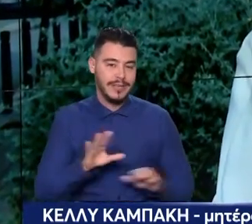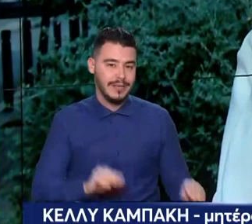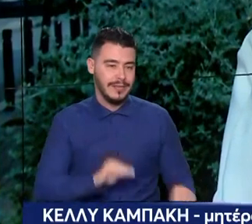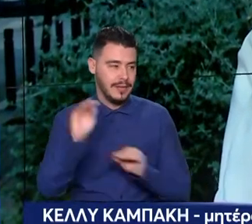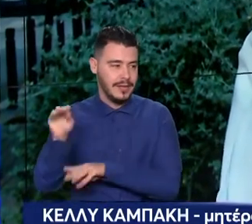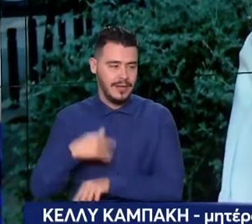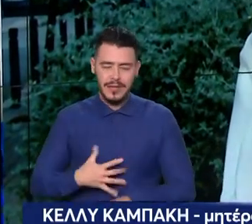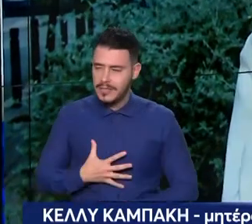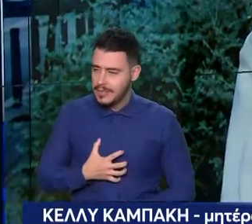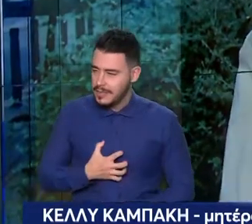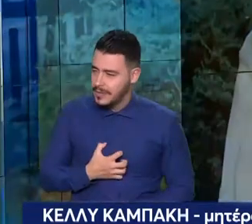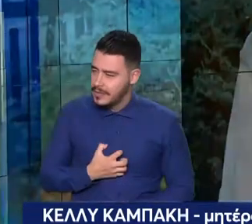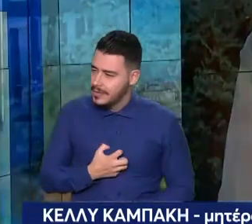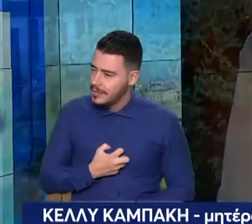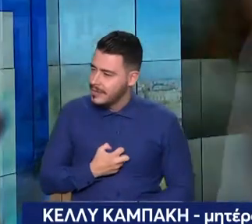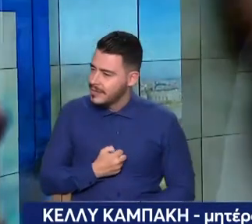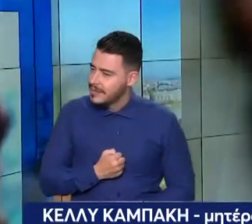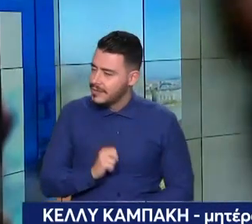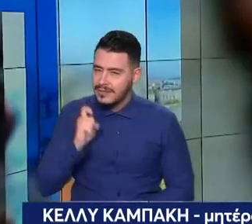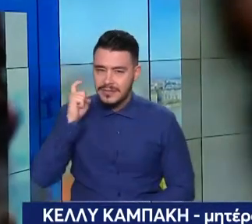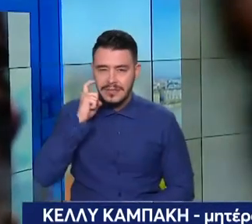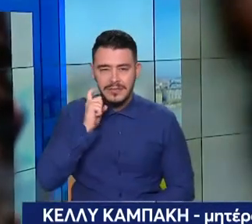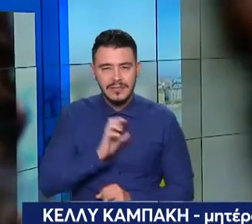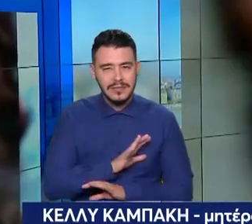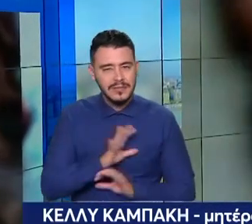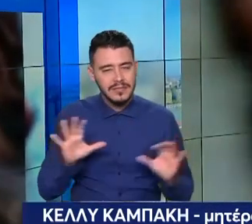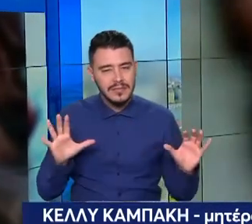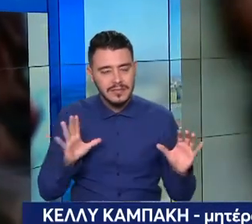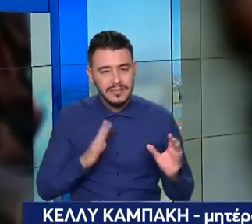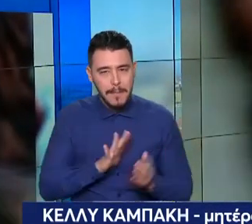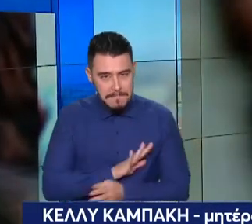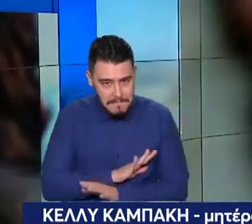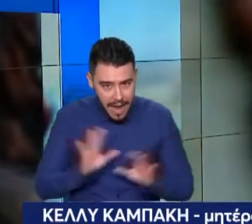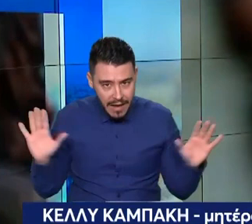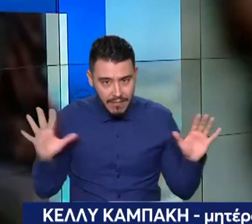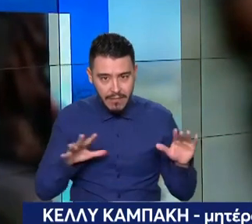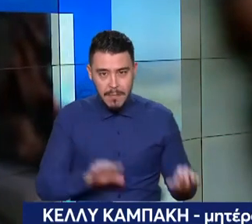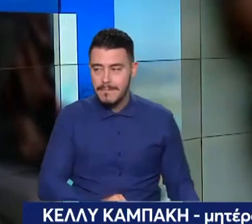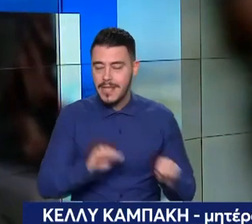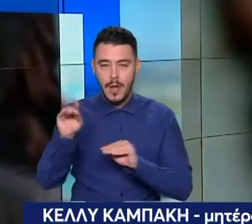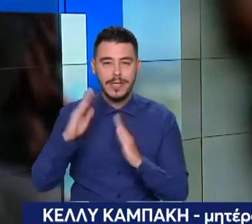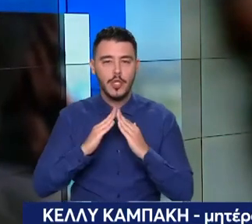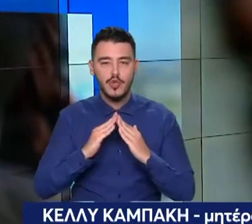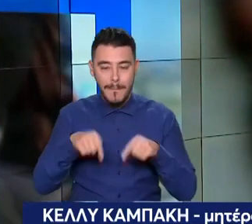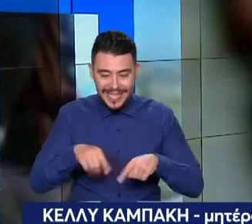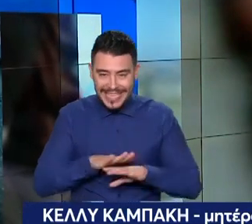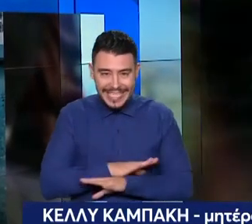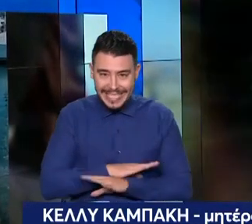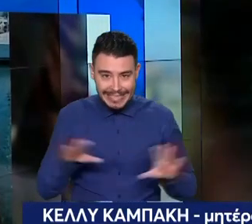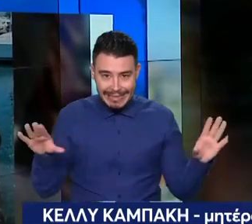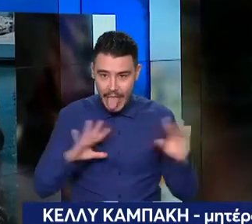Σφίχτηκε το στομάχι μου όταν συνειδητοποίησα αυτό που μου λέγανε, το παιδί φεύγει και το σπίτι της πλέον δεν είναι το σπίτι